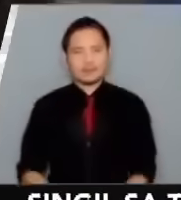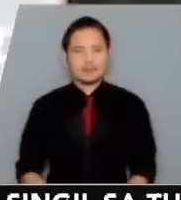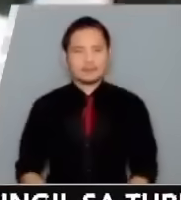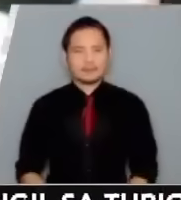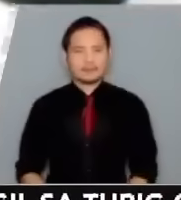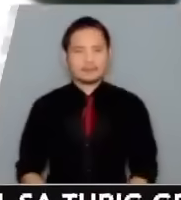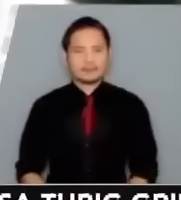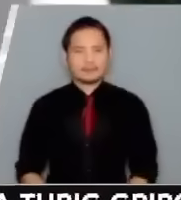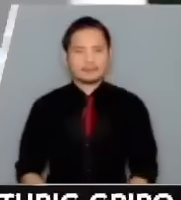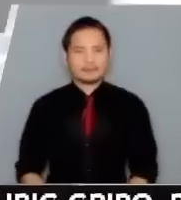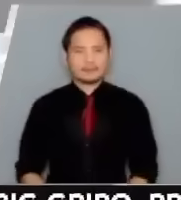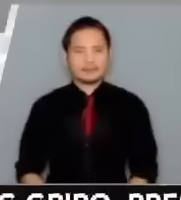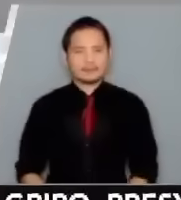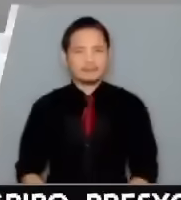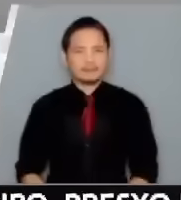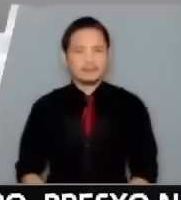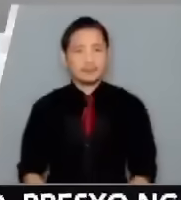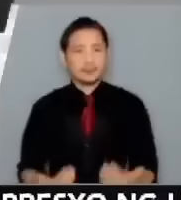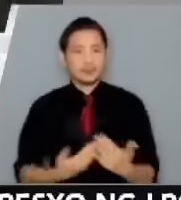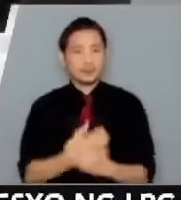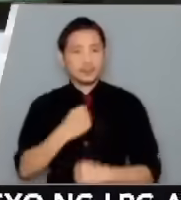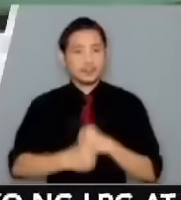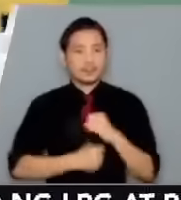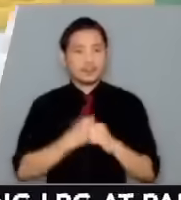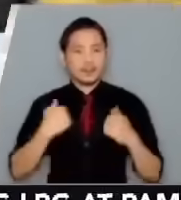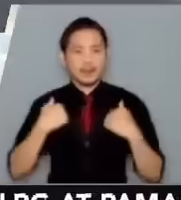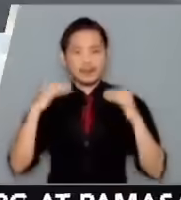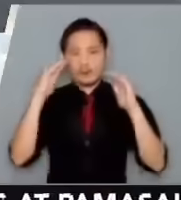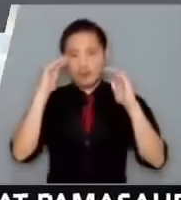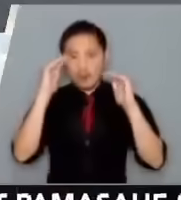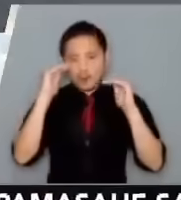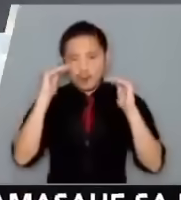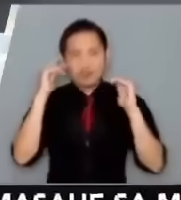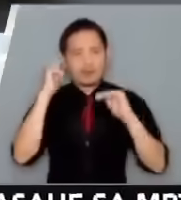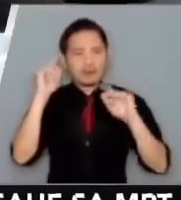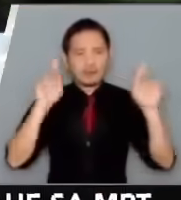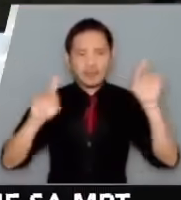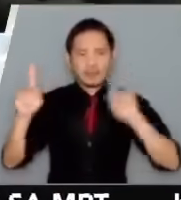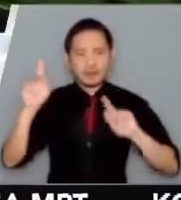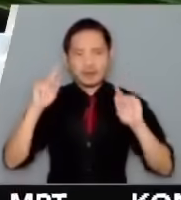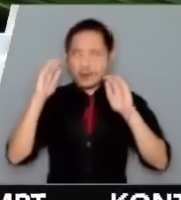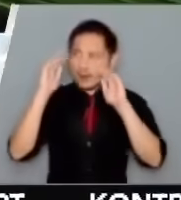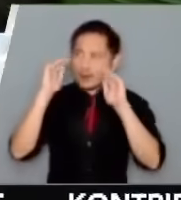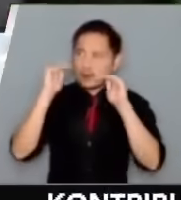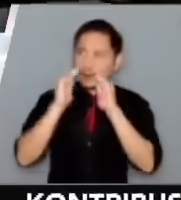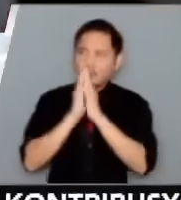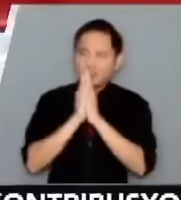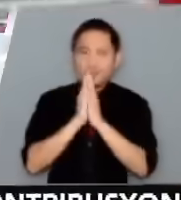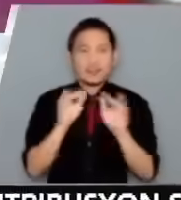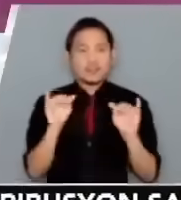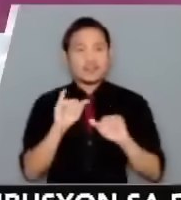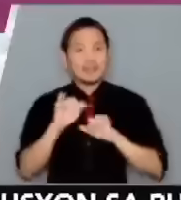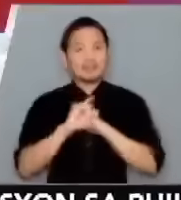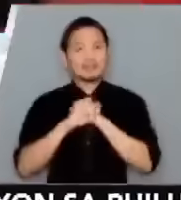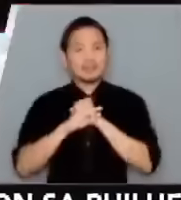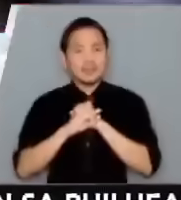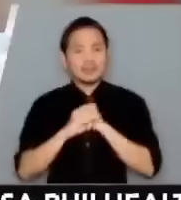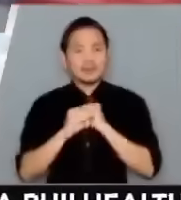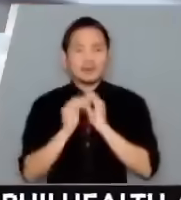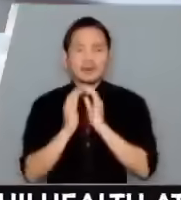Kung ang bagong taon ay may dalang pag-asa para sa marami, pangamba ang dulot nito sa maraming chopper. Kasabay kasi ng pagtatapos